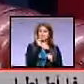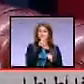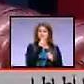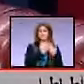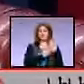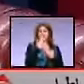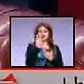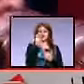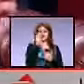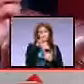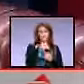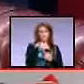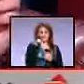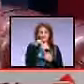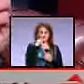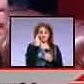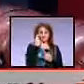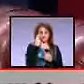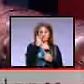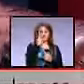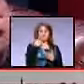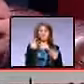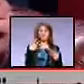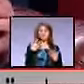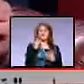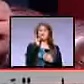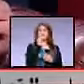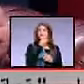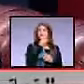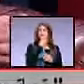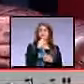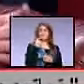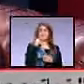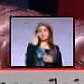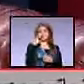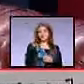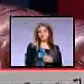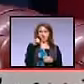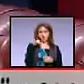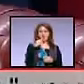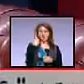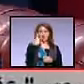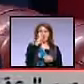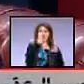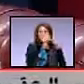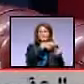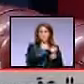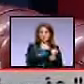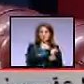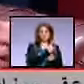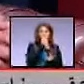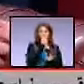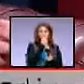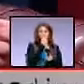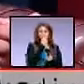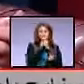اتنين حراميه، اصل موضوع شاطرين وكان دمه خفيف جدا، اتنين حراميه بيسرقوا بيت، واحد اتمسك والتاني ما اتمسكش، فالتاني عشان ما يبلغش عن صاحبه